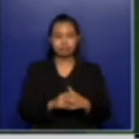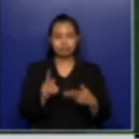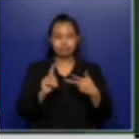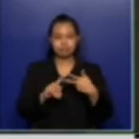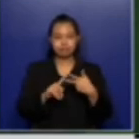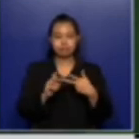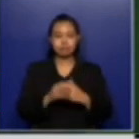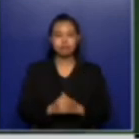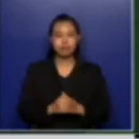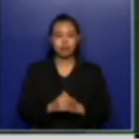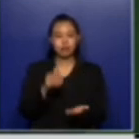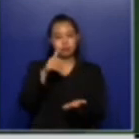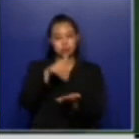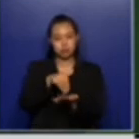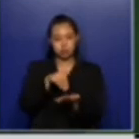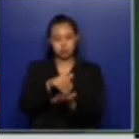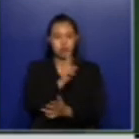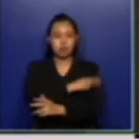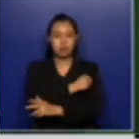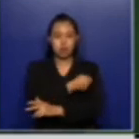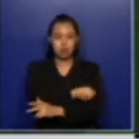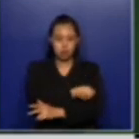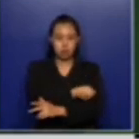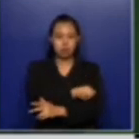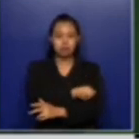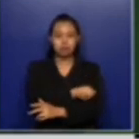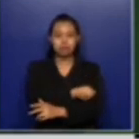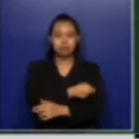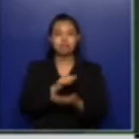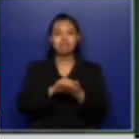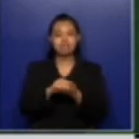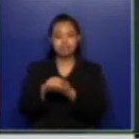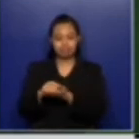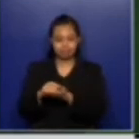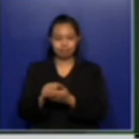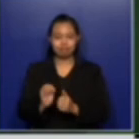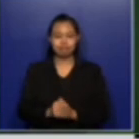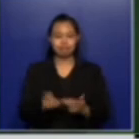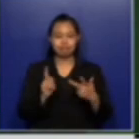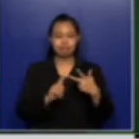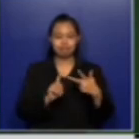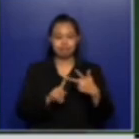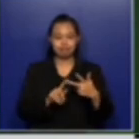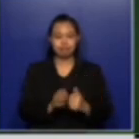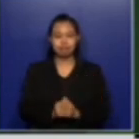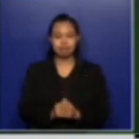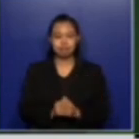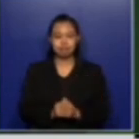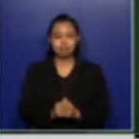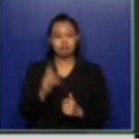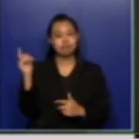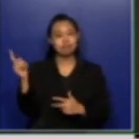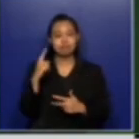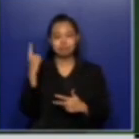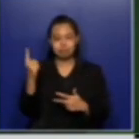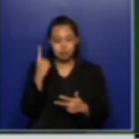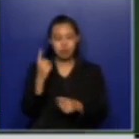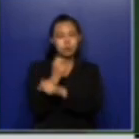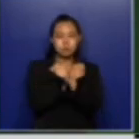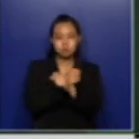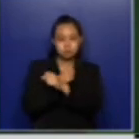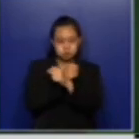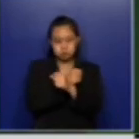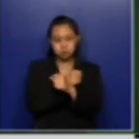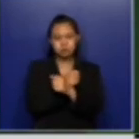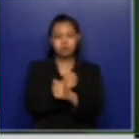ไทยจะต้องเป็นศูนย์กลางทางการแพทย์และสาธารณสุขอันที่3ไทยจะต้องเป็นเมืองท่องเที่ยวที่ปลอดภัย